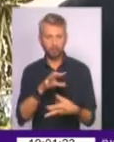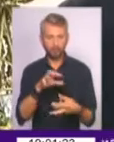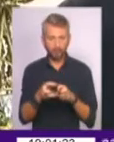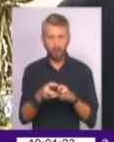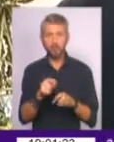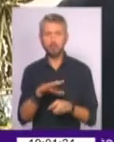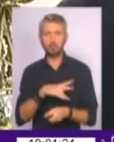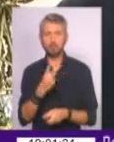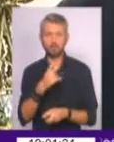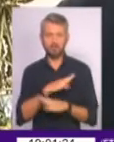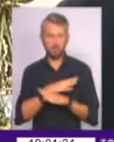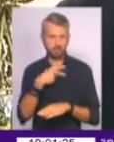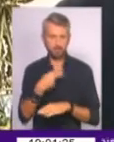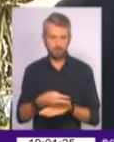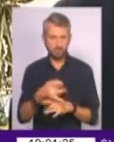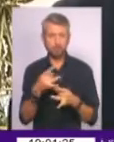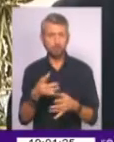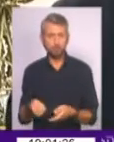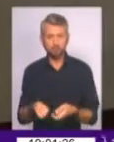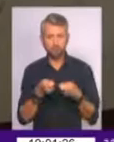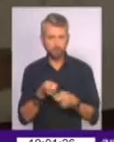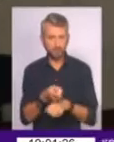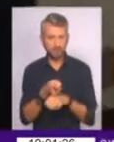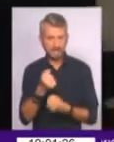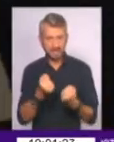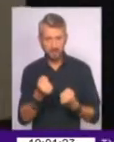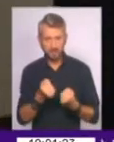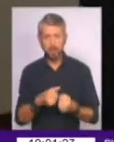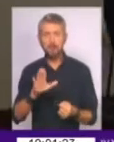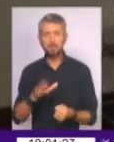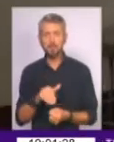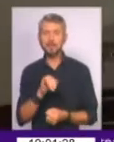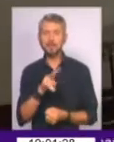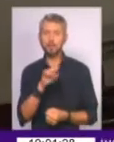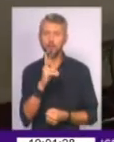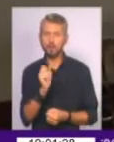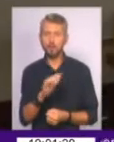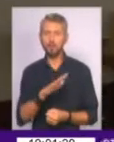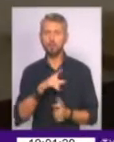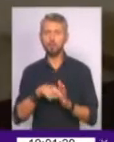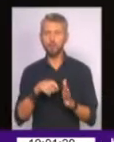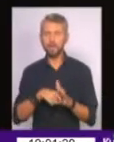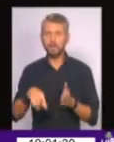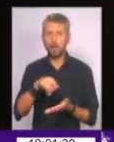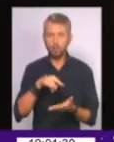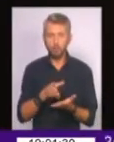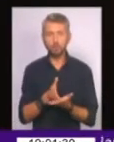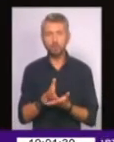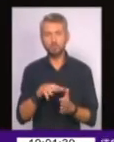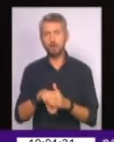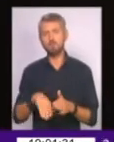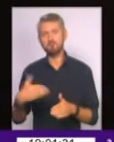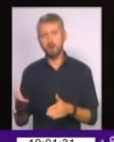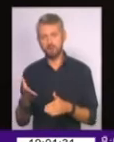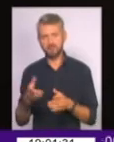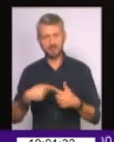було танкістів, їх просто неможливо туди було достати. Після Іловайська був Донецький аеропорт і служба в правому секторі. А потім свідомий